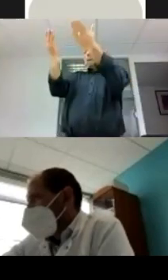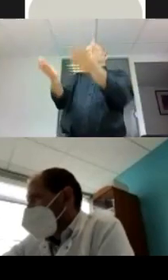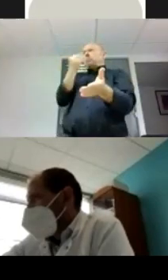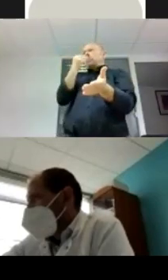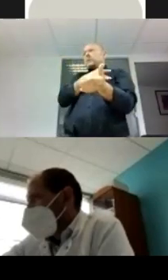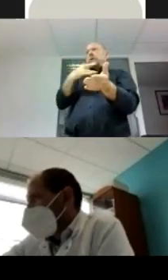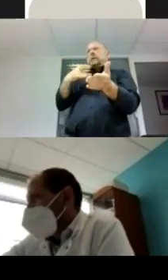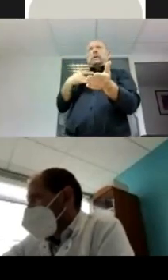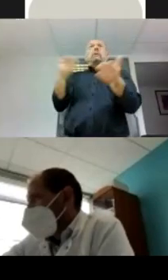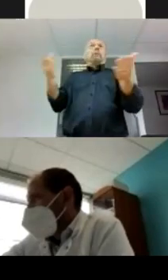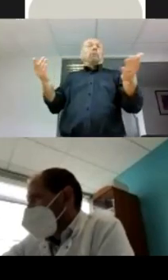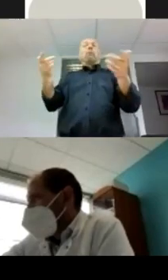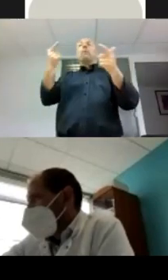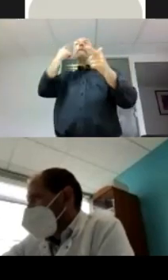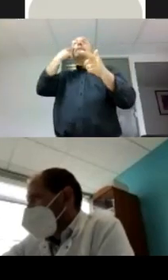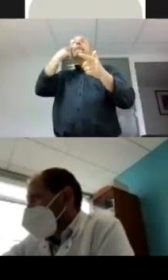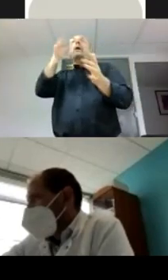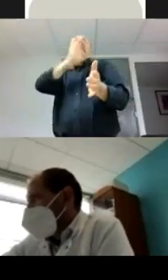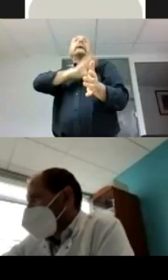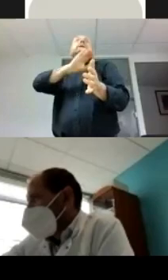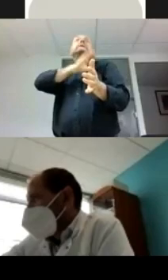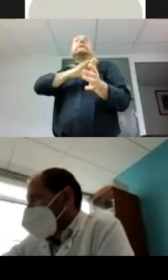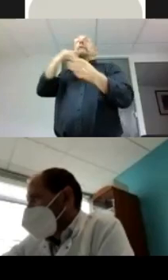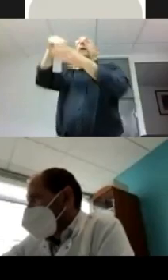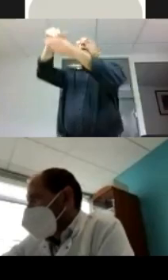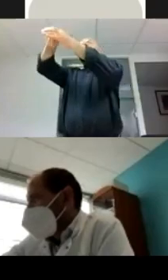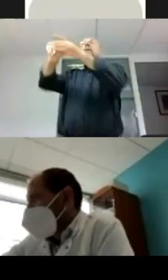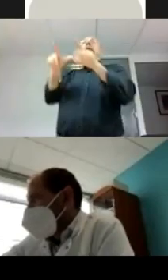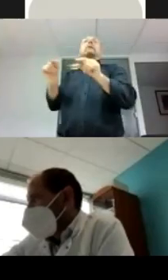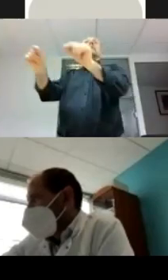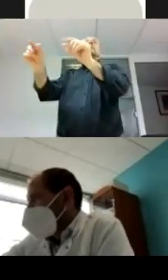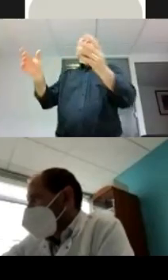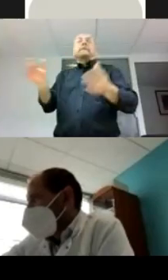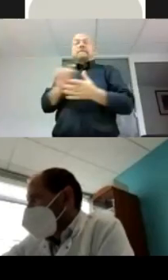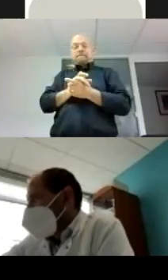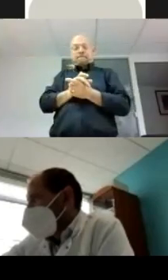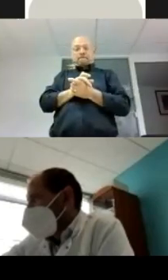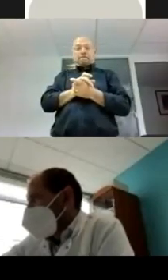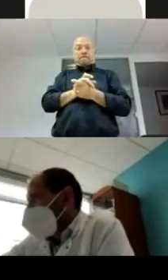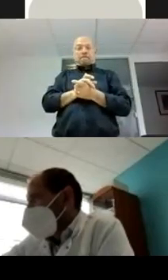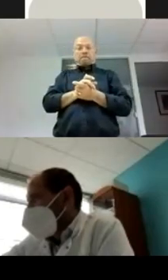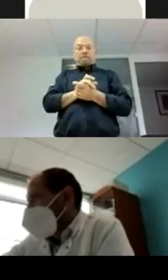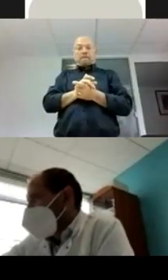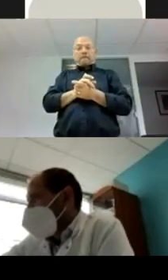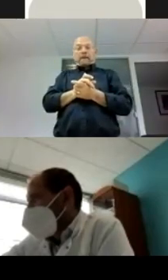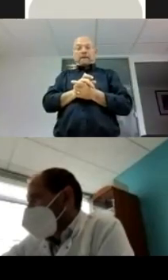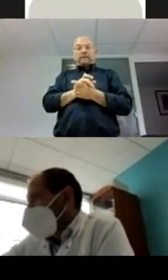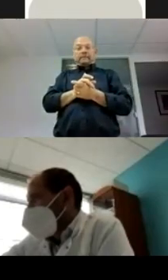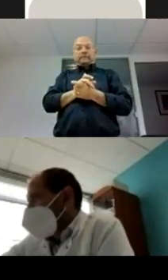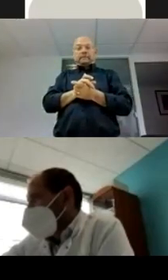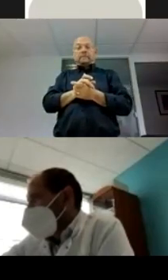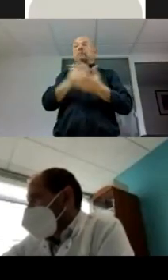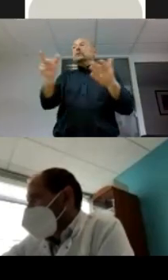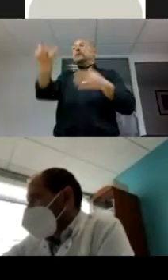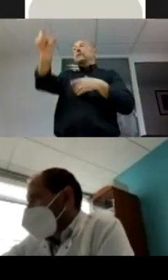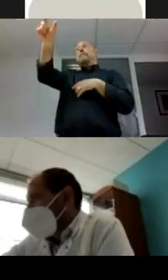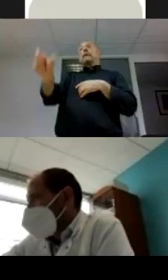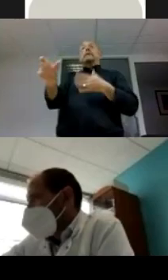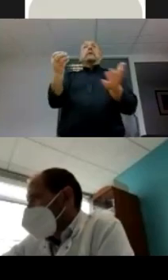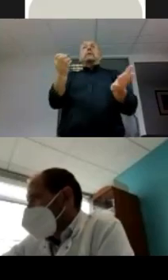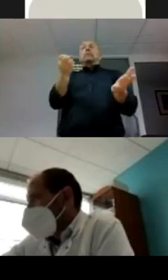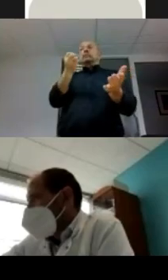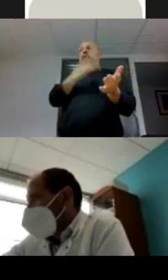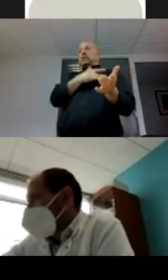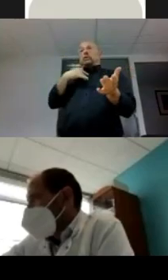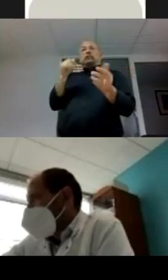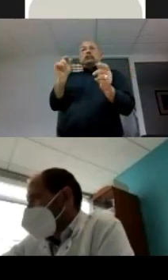de symptômes qui nécessiteraient une autre prise en charge, s'il n'y a pas d'antécédents particuliers qui nécessiteraient aussi une autre modalité